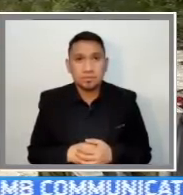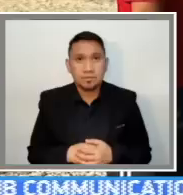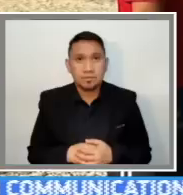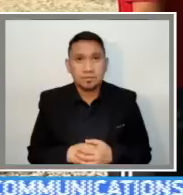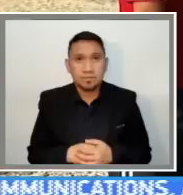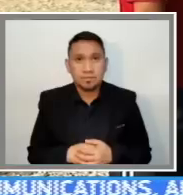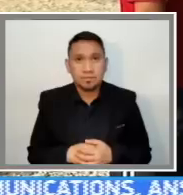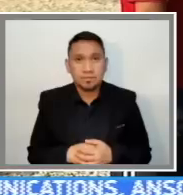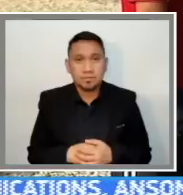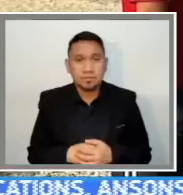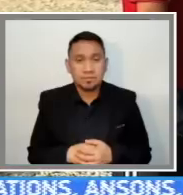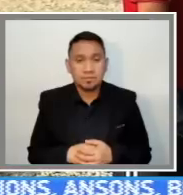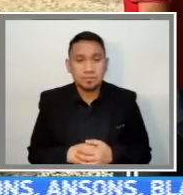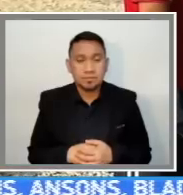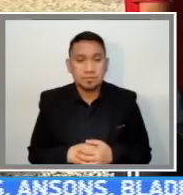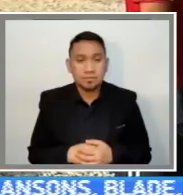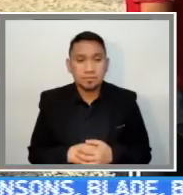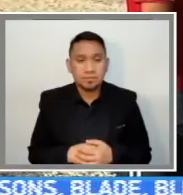kasi dalawa